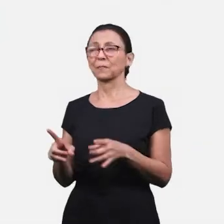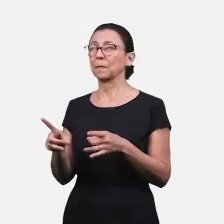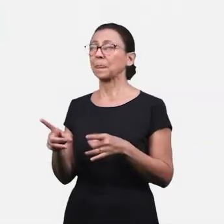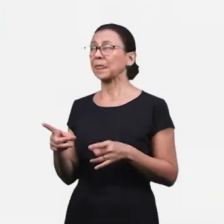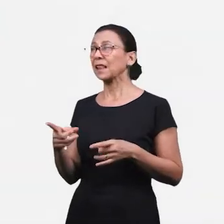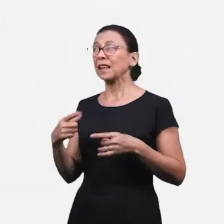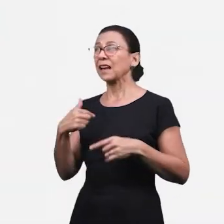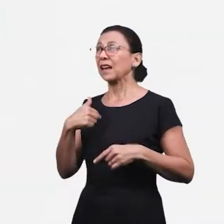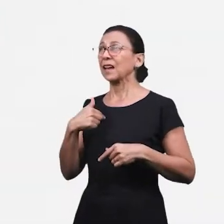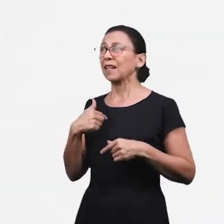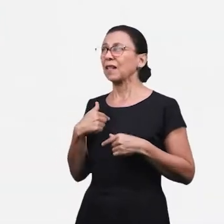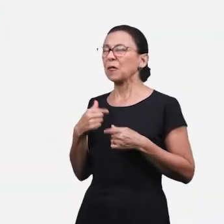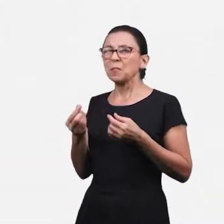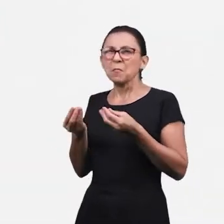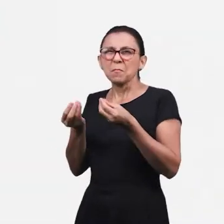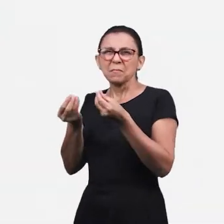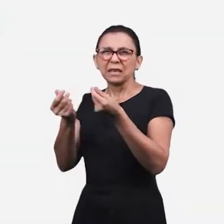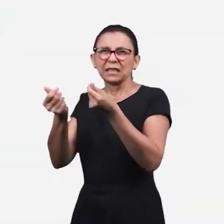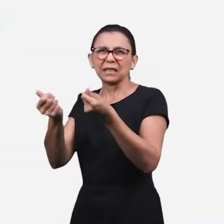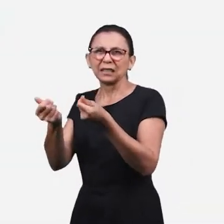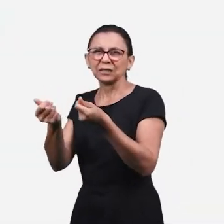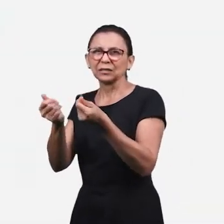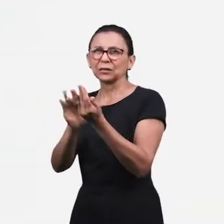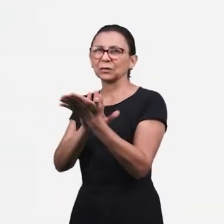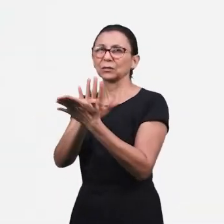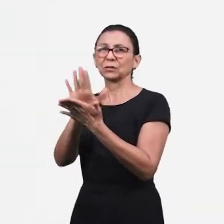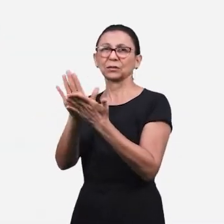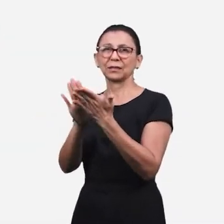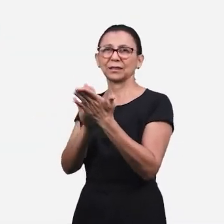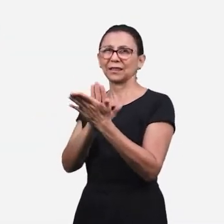Я ничего не заслуживаю.